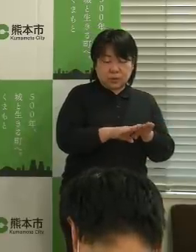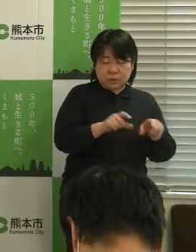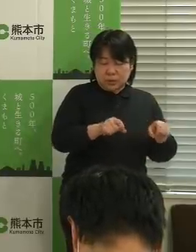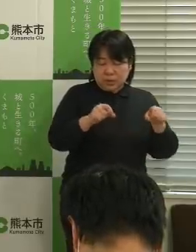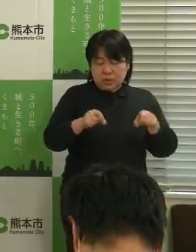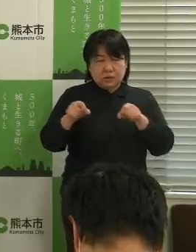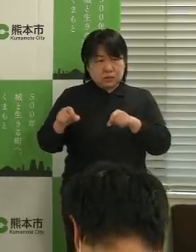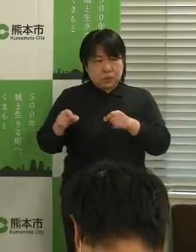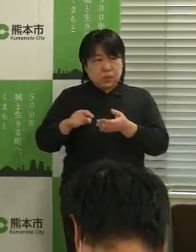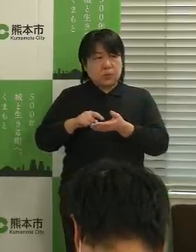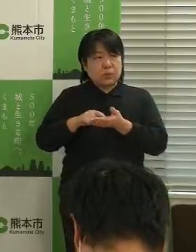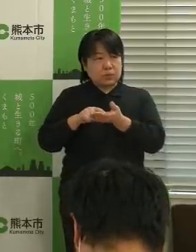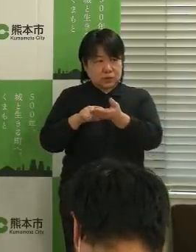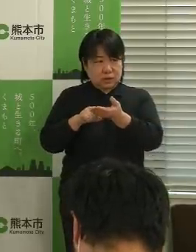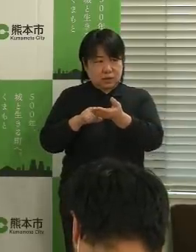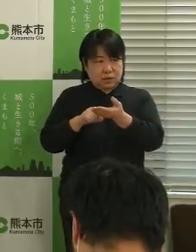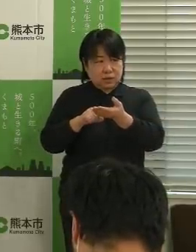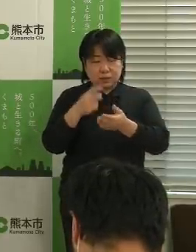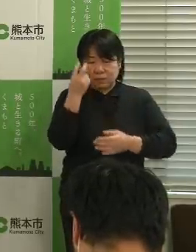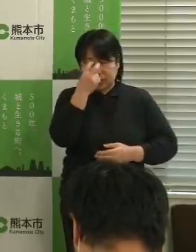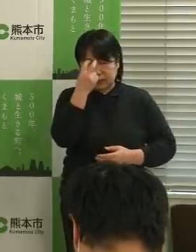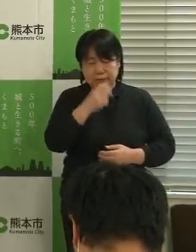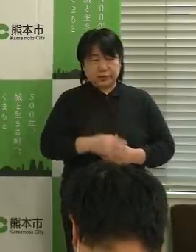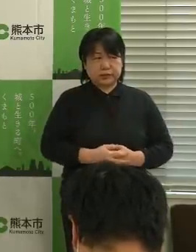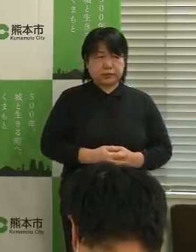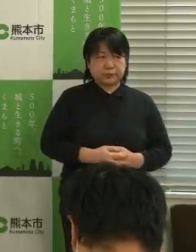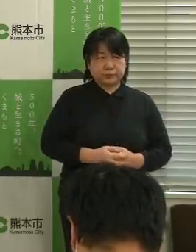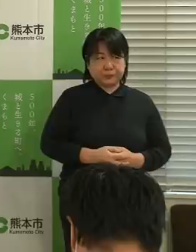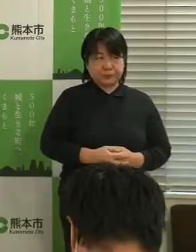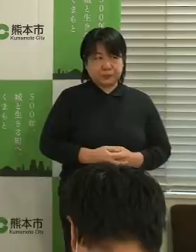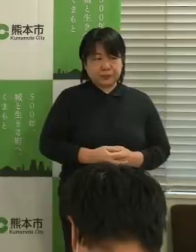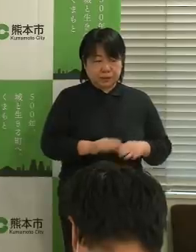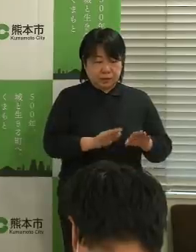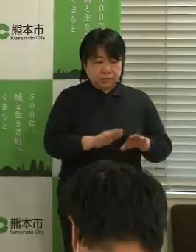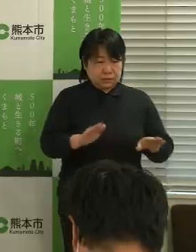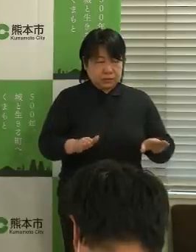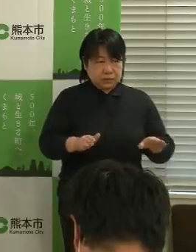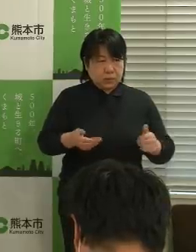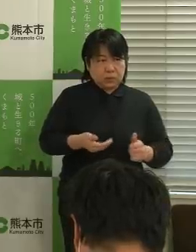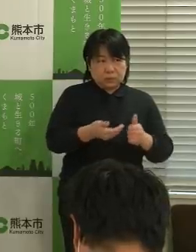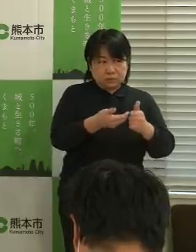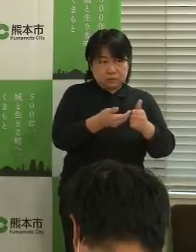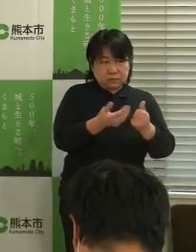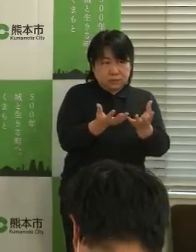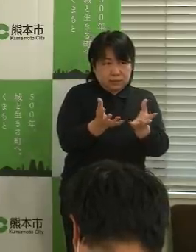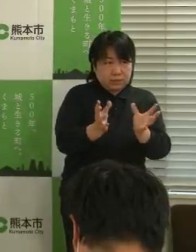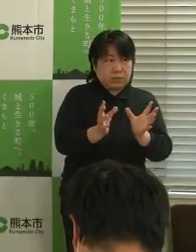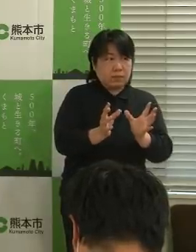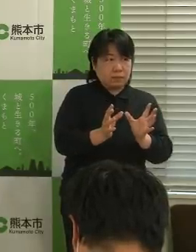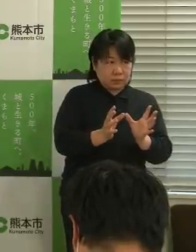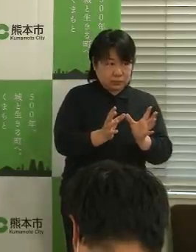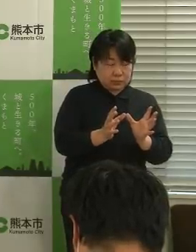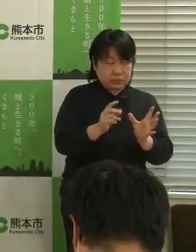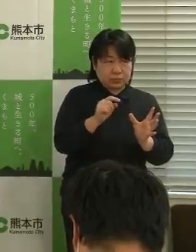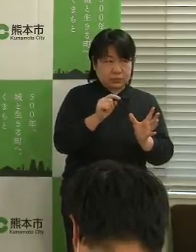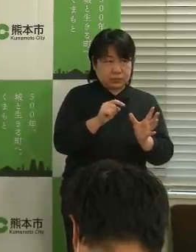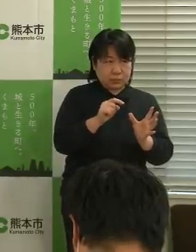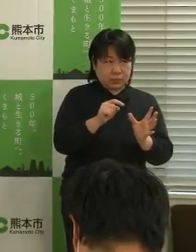はい、その休校の延長要請の件もう一点話なんですが、はい、児